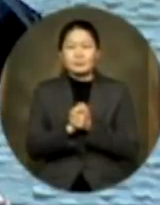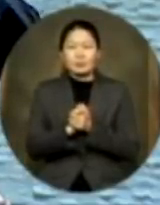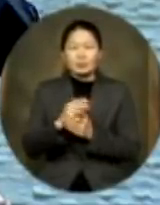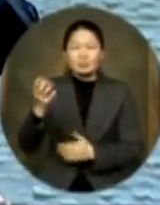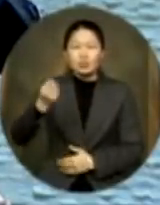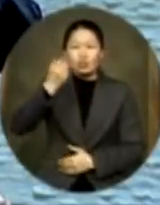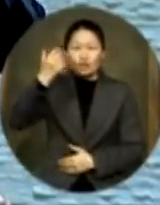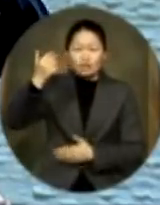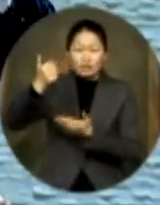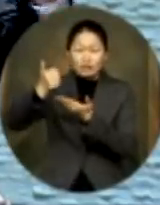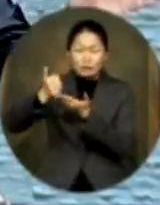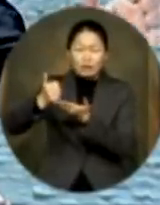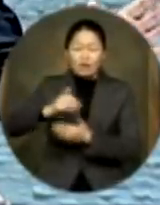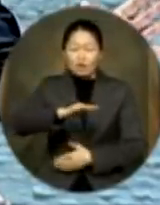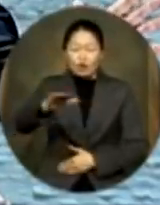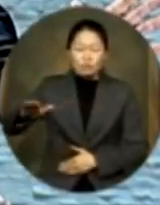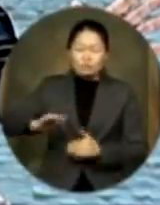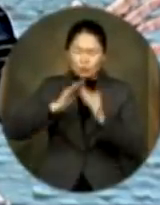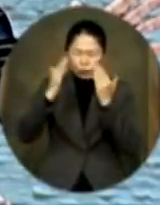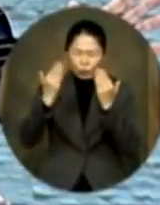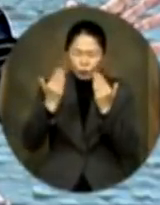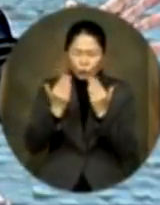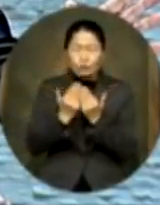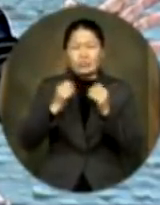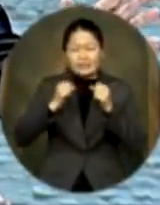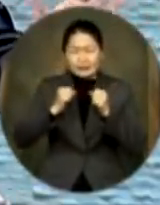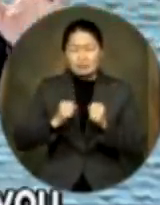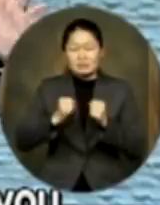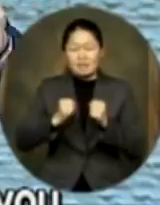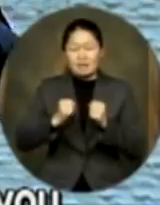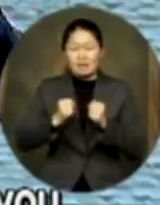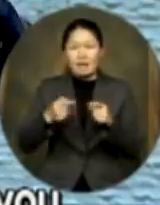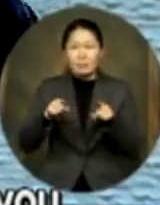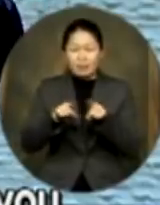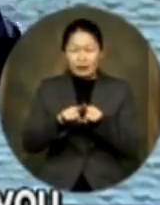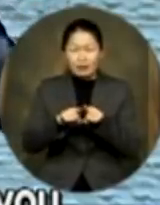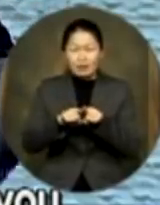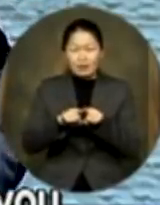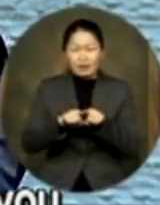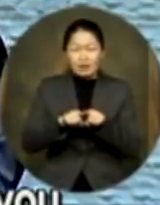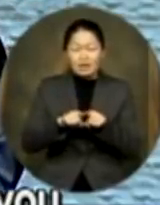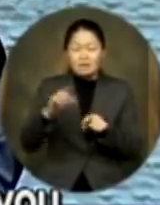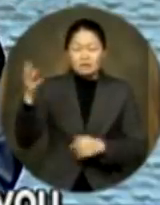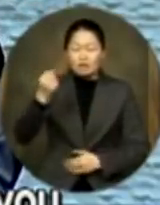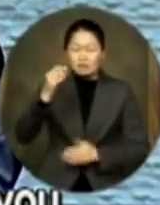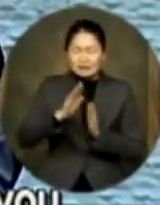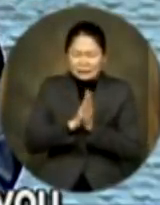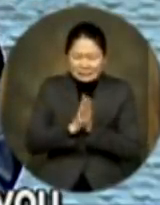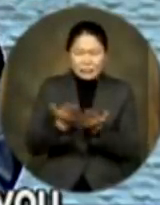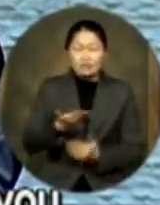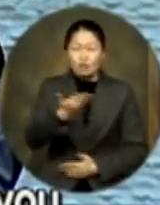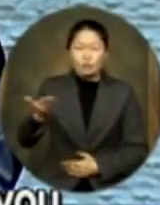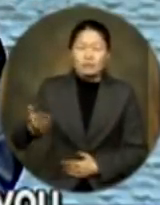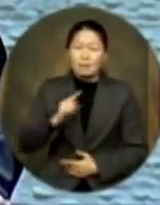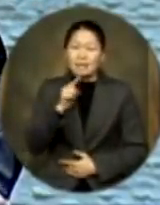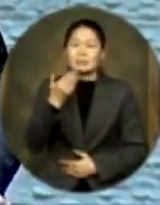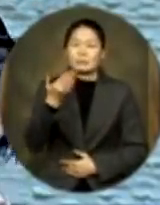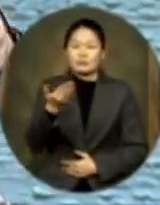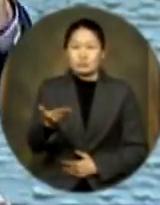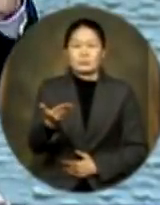성령님 여러분 허드 얘기 계십니다 성령님께서 친히 여러분에게 말씀 하신다 는 거예요